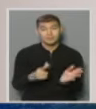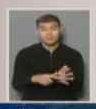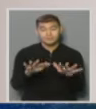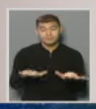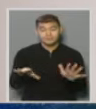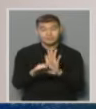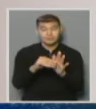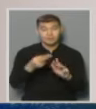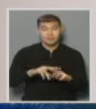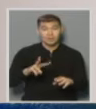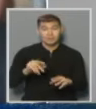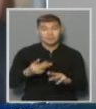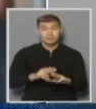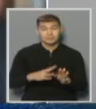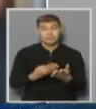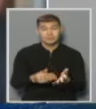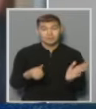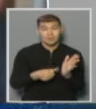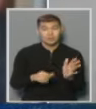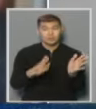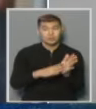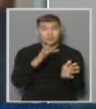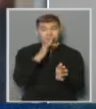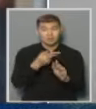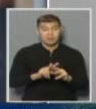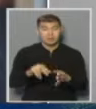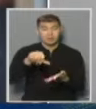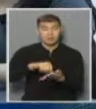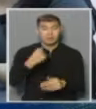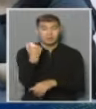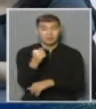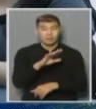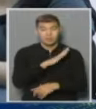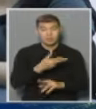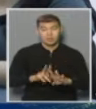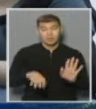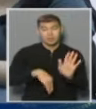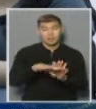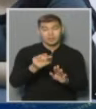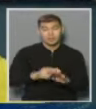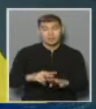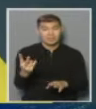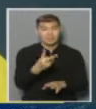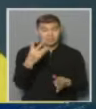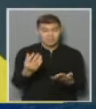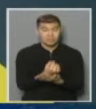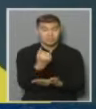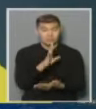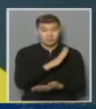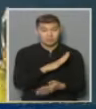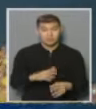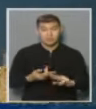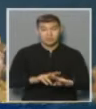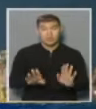төрелік етті. Мәриям 6-9 жас аралығындағы қатысушылар арасынан топ жарды. Қоржында 2 бірдей жеңіс. Жер